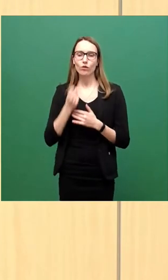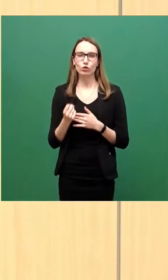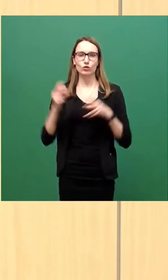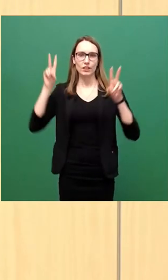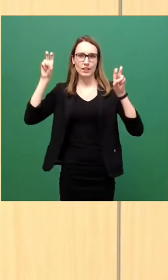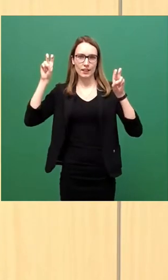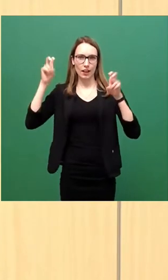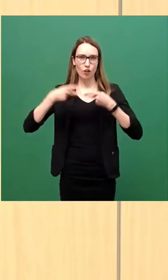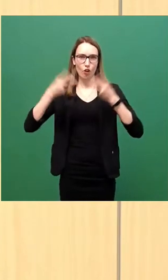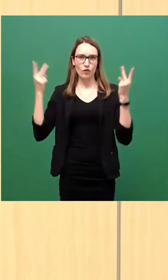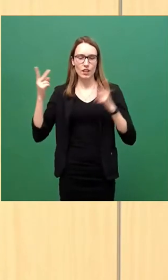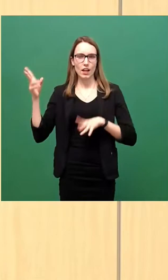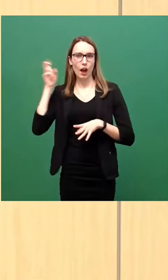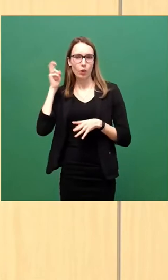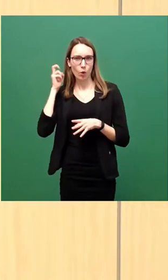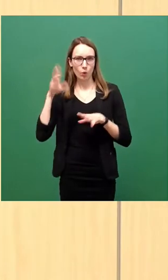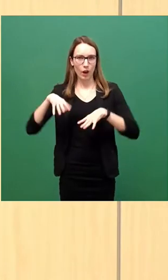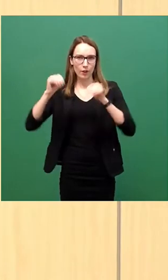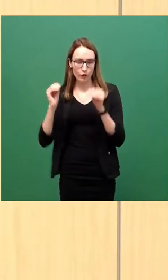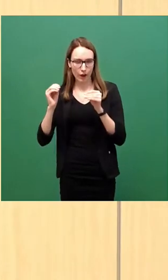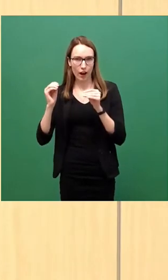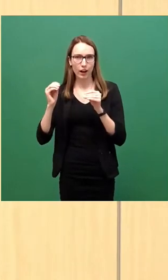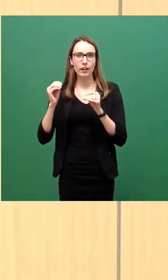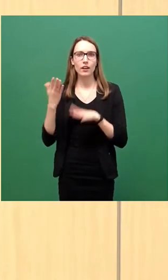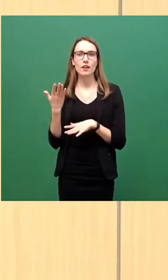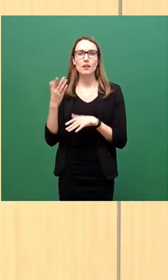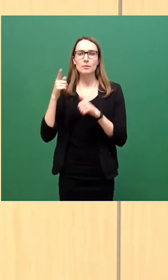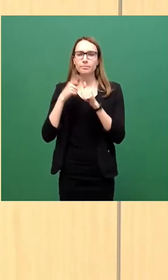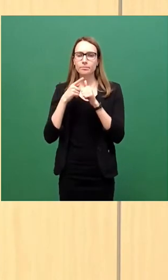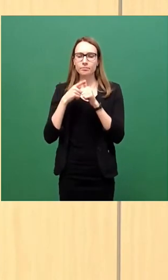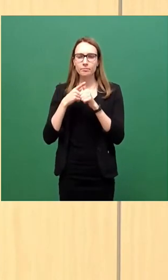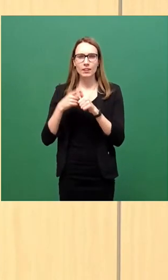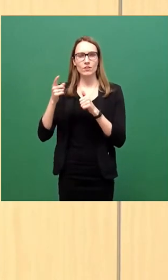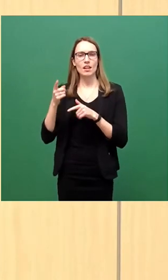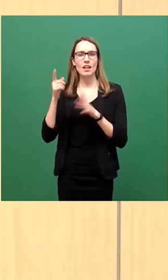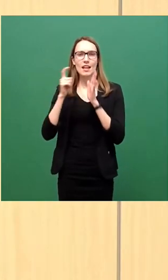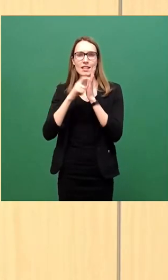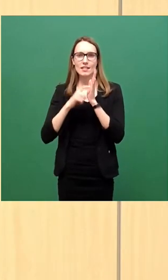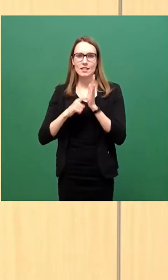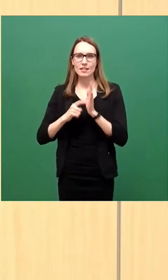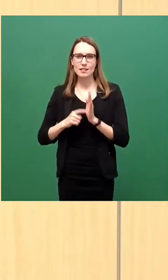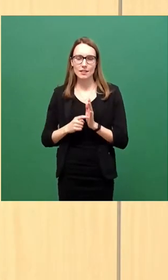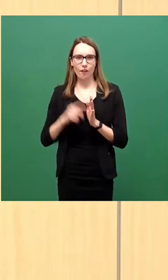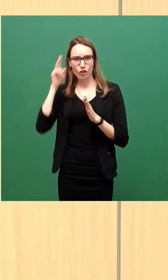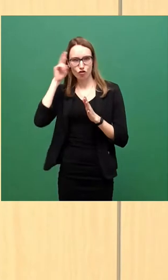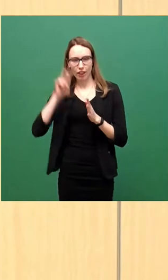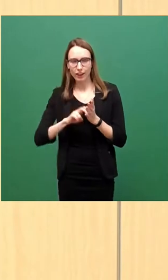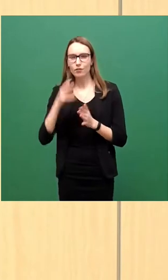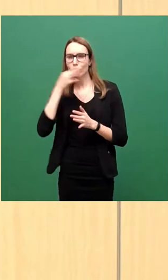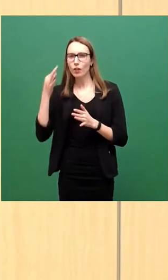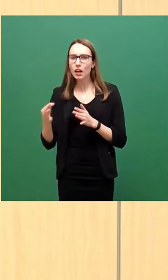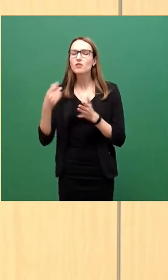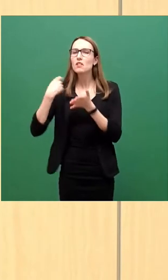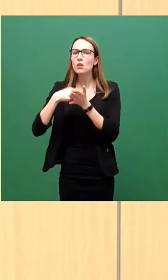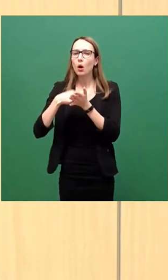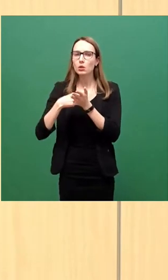der Verkehrsbetriebe beginnen. Da habe ich einen der Sachverständigen gefragt, was für Kosten die Mobipunkte bzw.